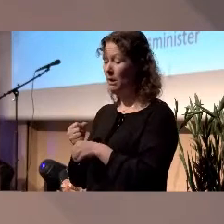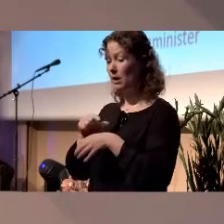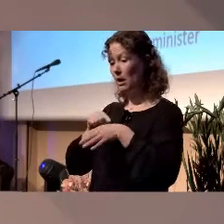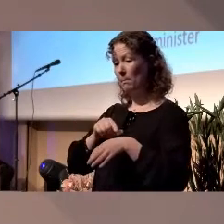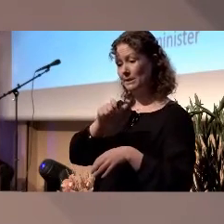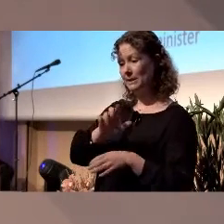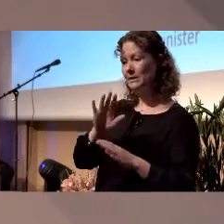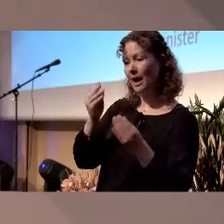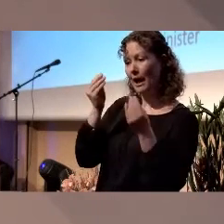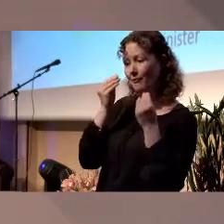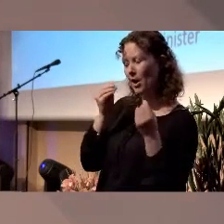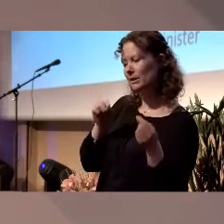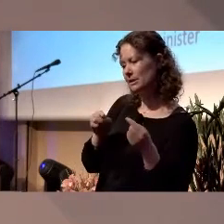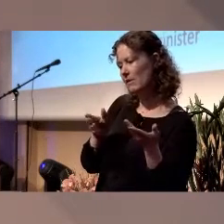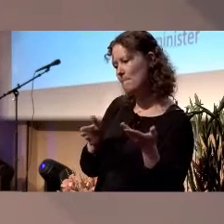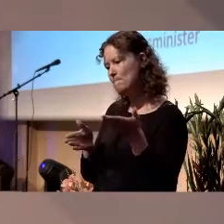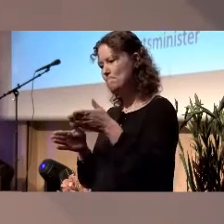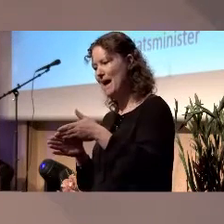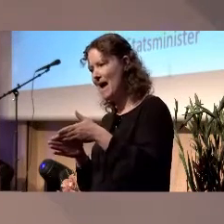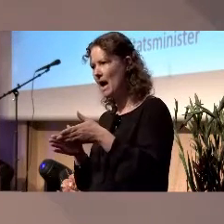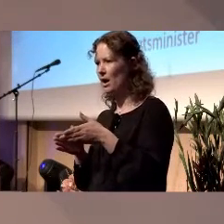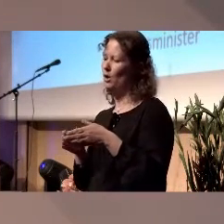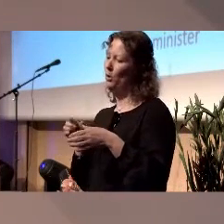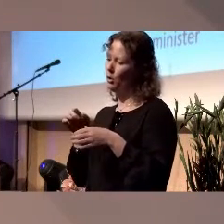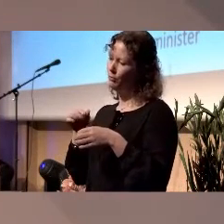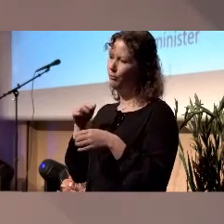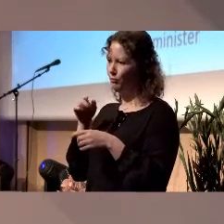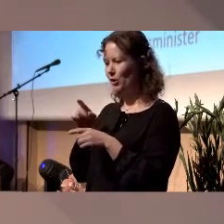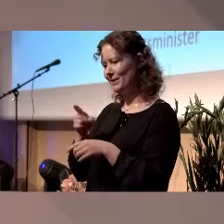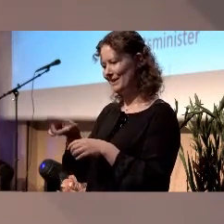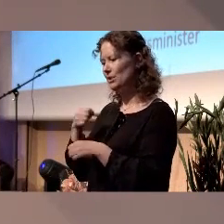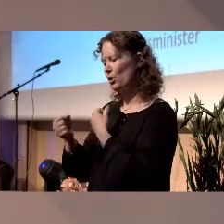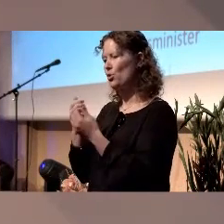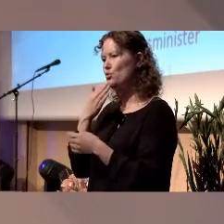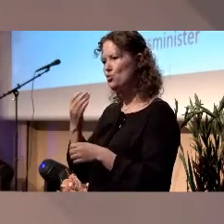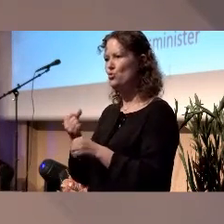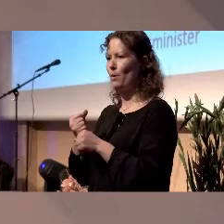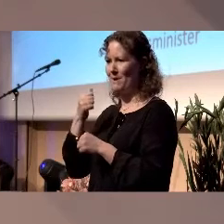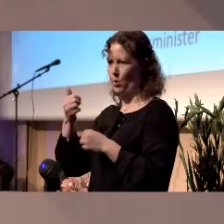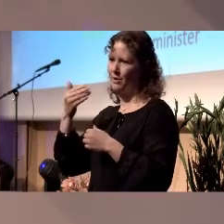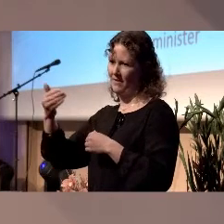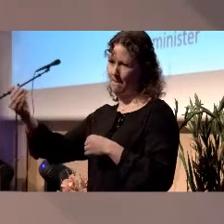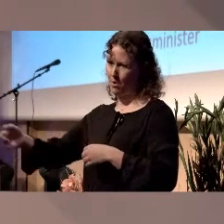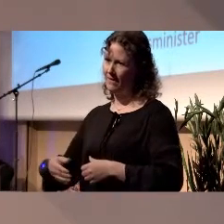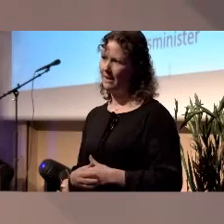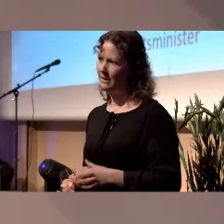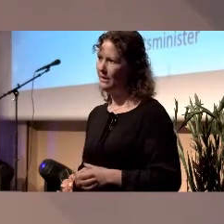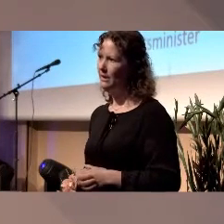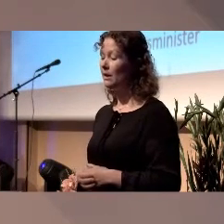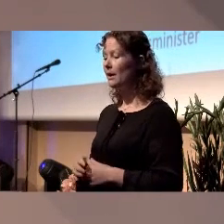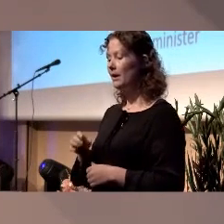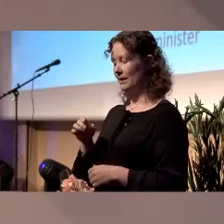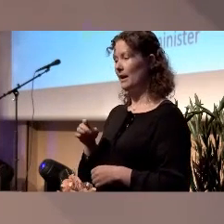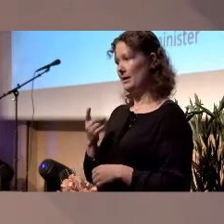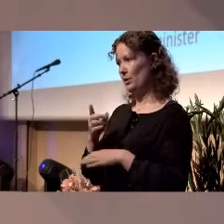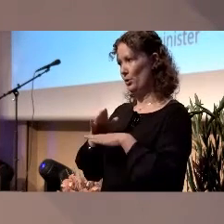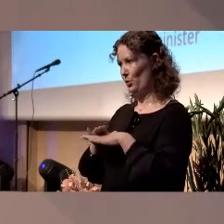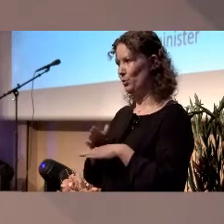Pasientenes erfaringer skal være med i den æren for at dere gjør en god jobb i årene fremover. Det er grunn til å takke veldig